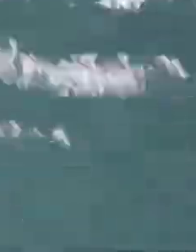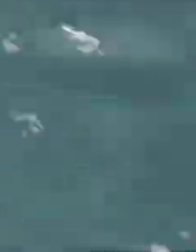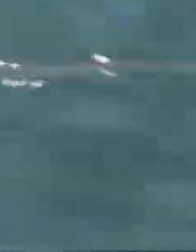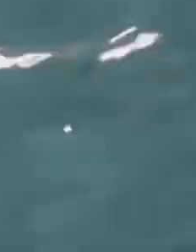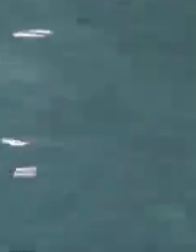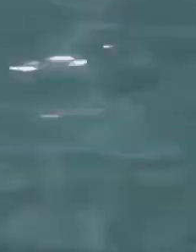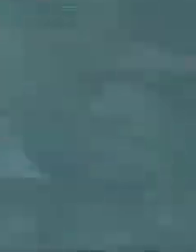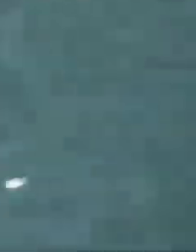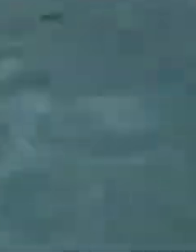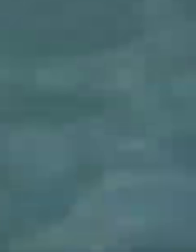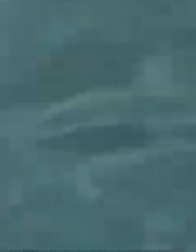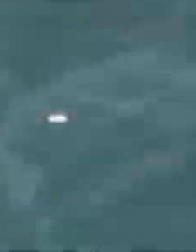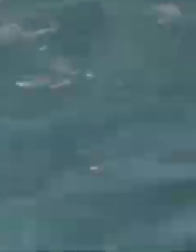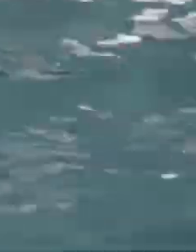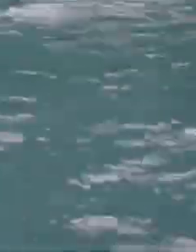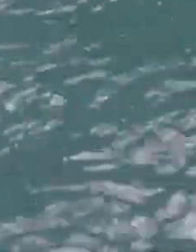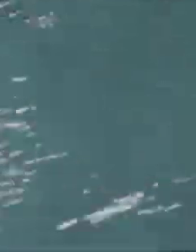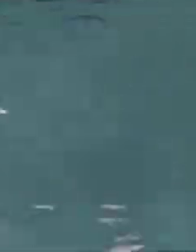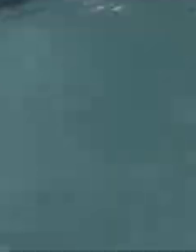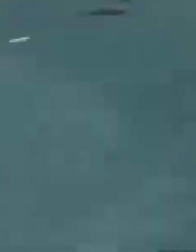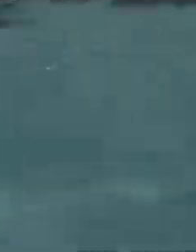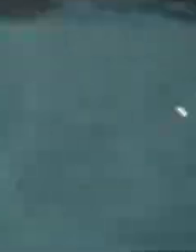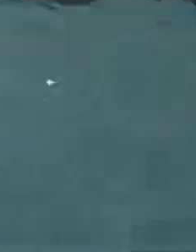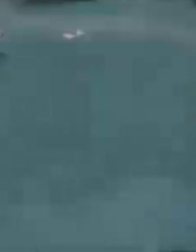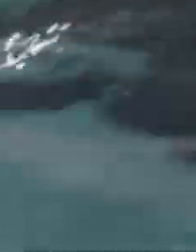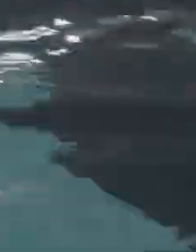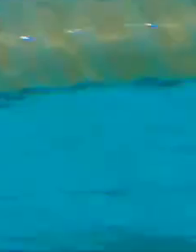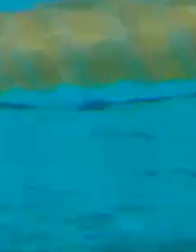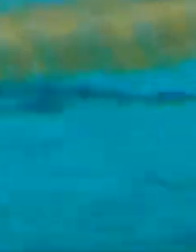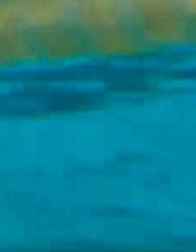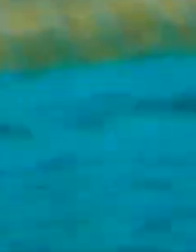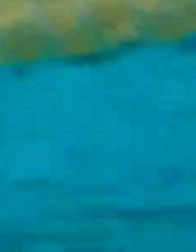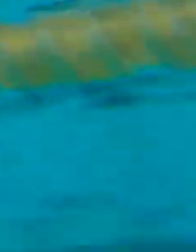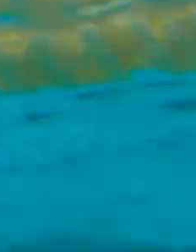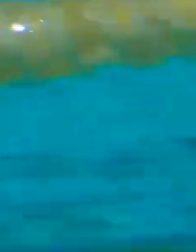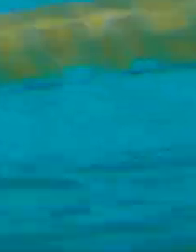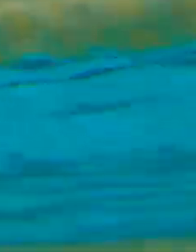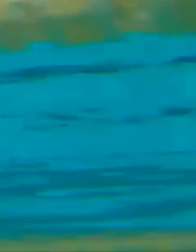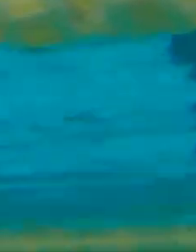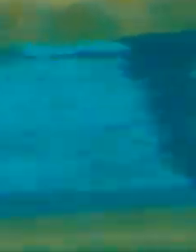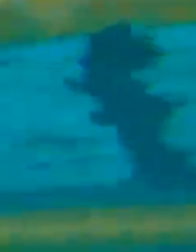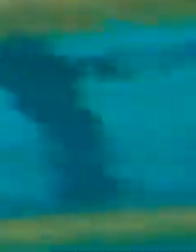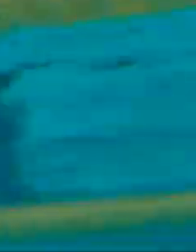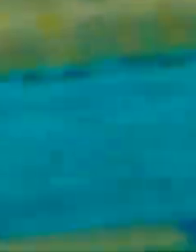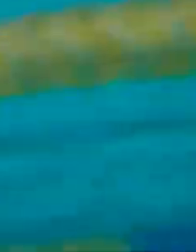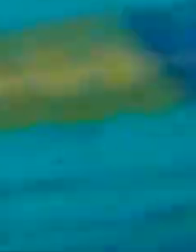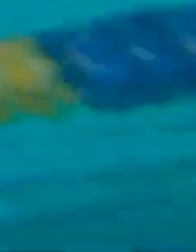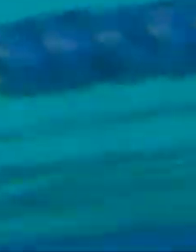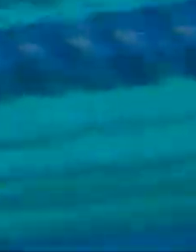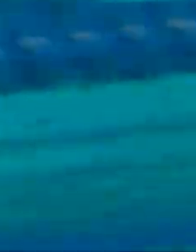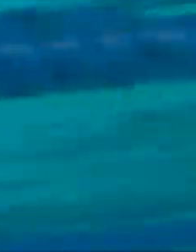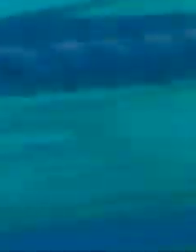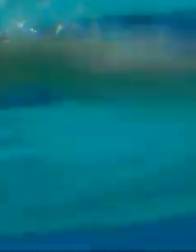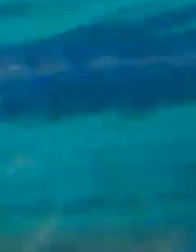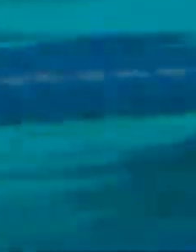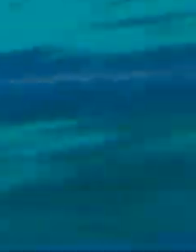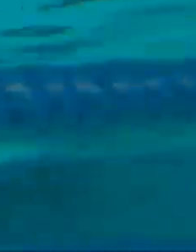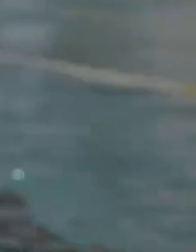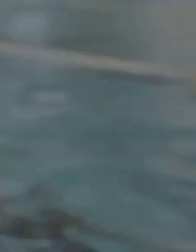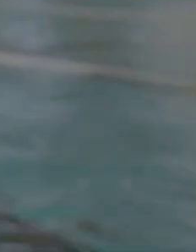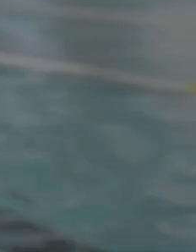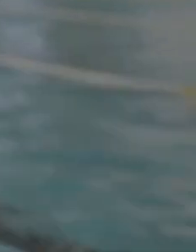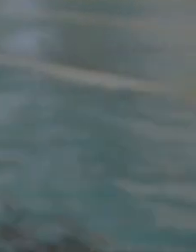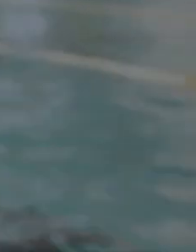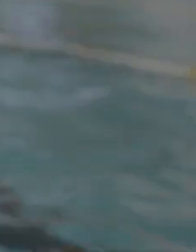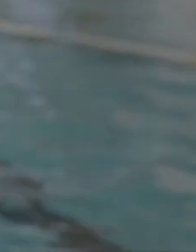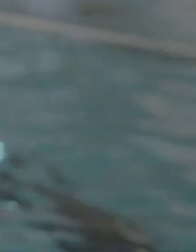动伤害。在运动的当下，一定要依据自己的身心理状况来综合评估，选择适合的运动强